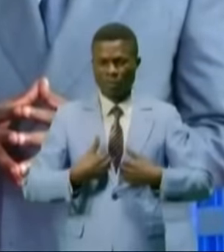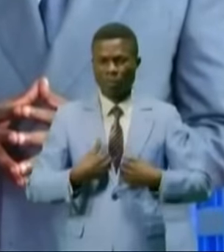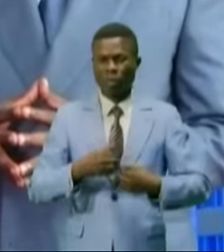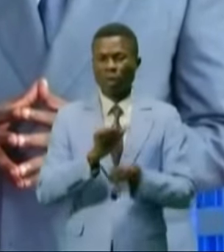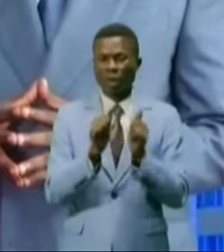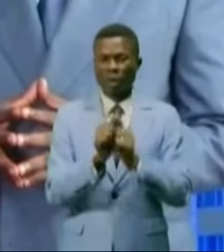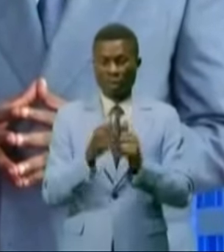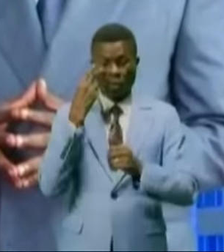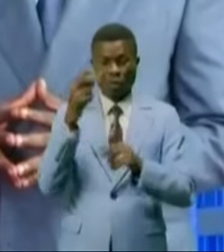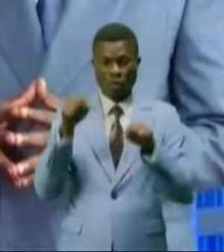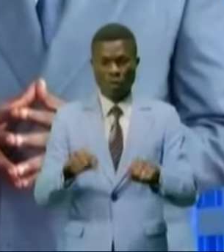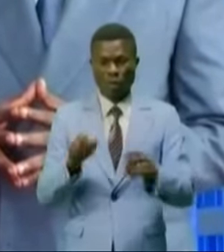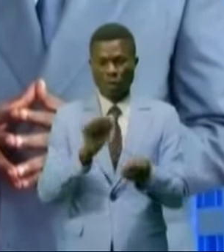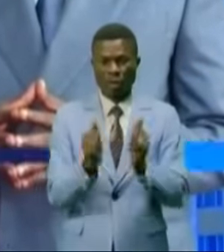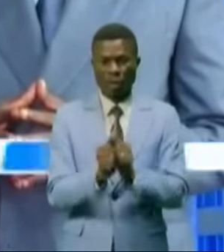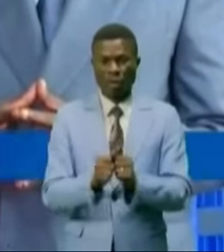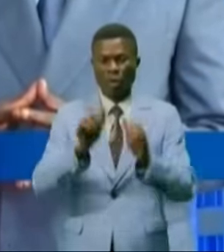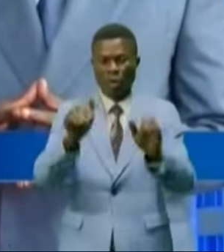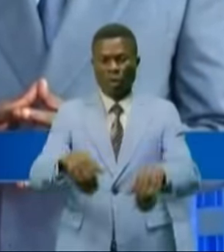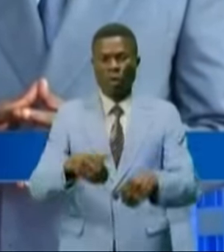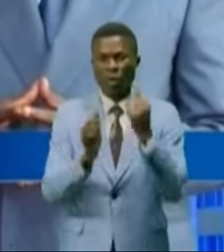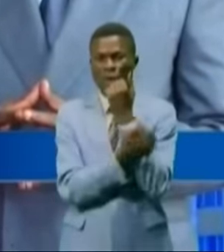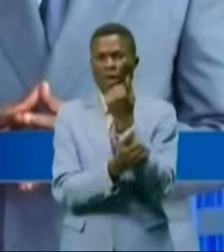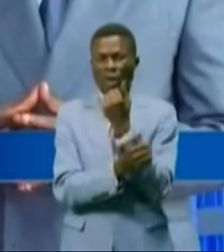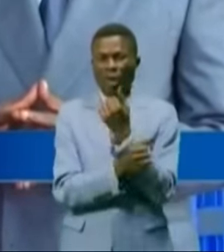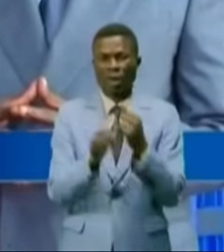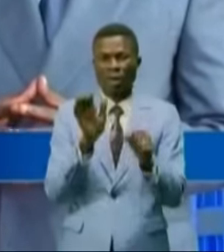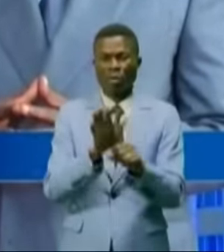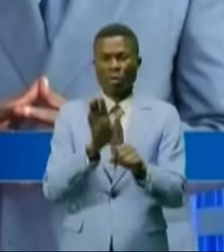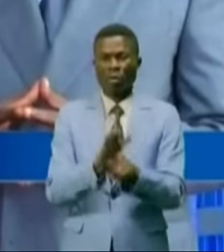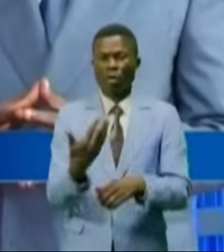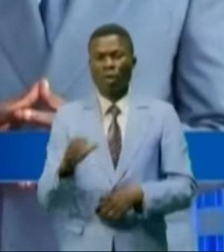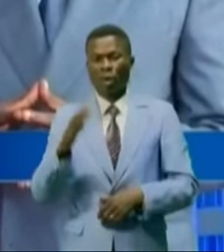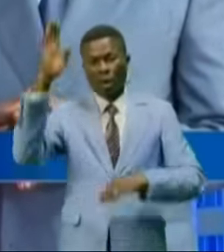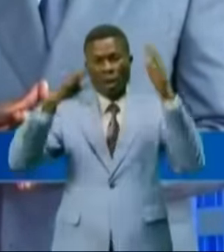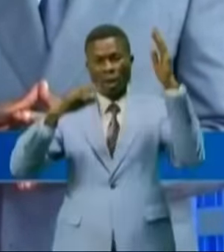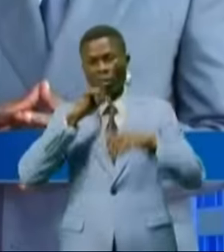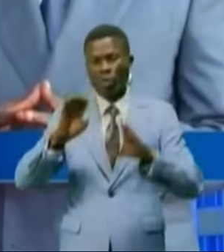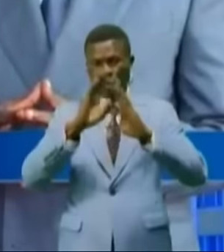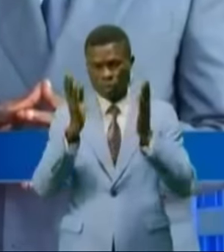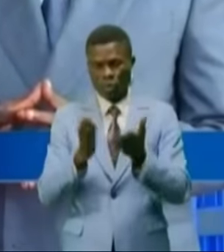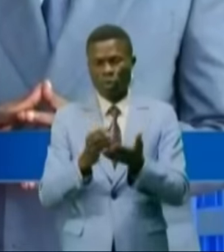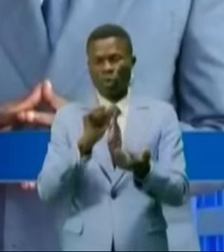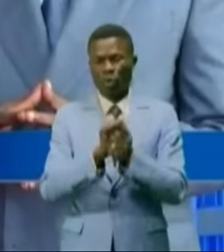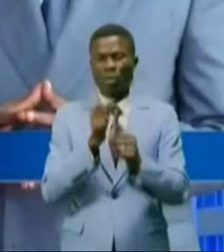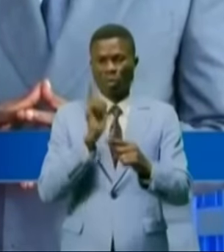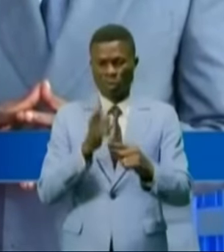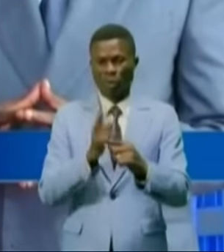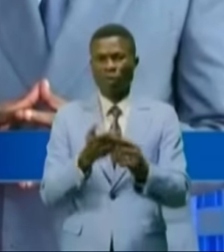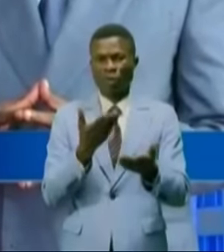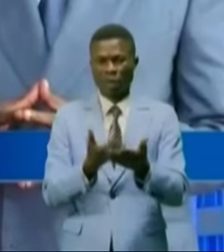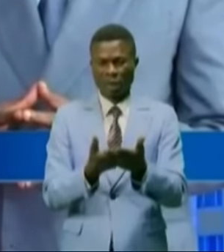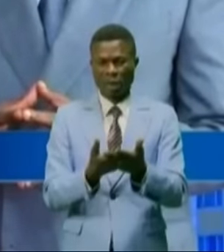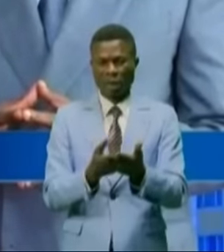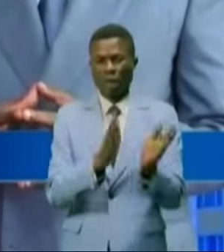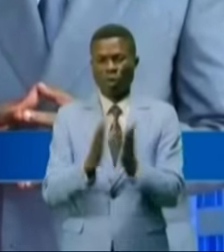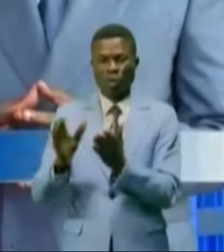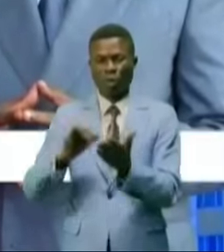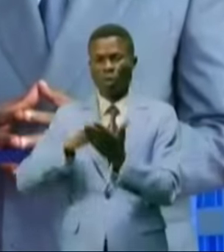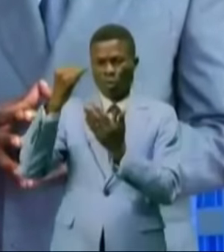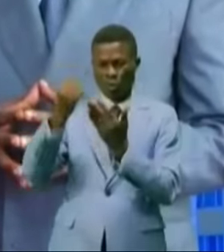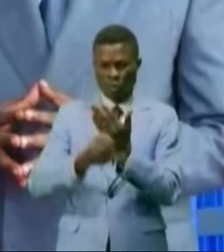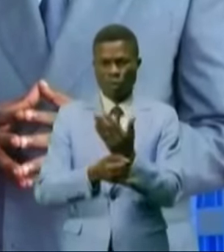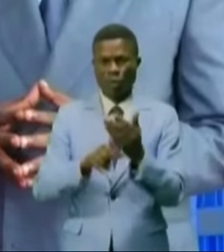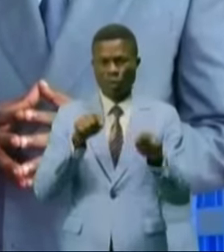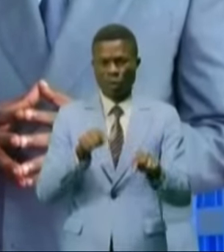passe aujourd'hui avec la culture du maïs, nous n'avons pas eu suffisamment de pluie et donc tout cela sont des questions sur lesquelles nous devons